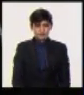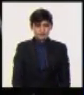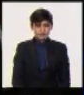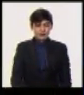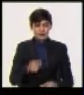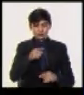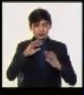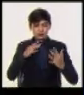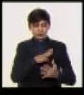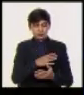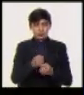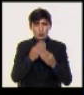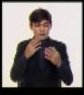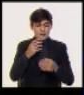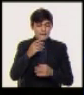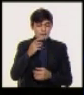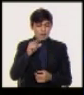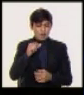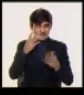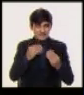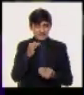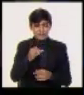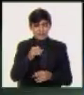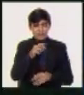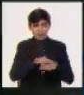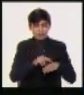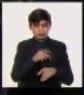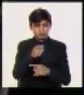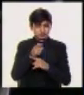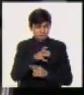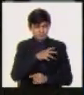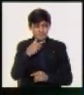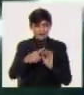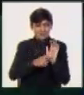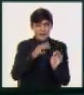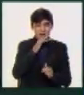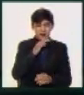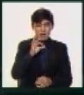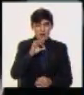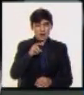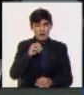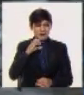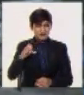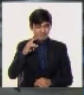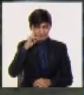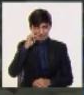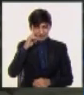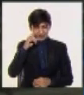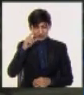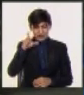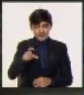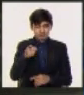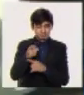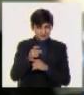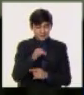Инцидент произошел днем в понедельник. Полицейские выстрелили в 27-летнего Уолтера Уоллеса после его отказа бросить нож. Его